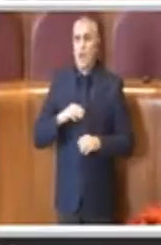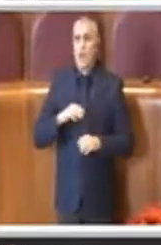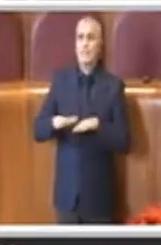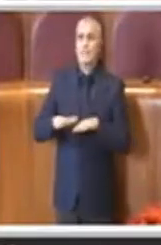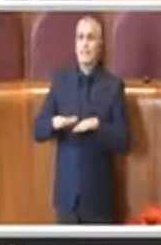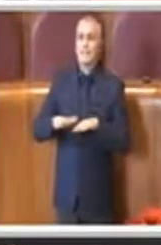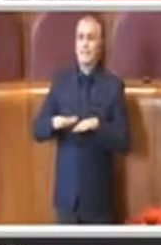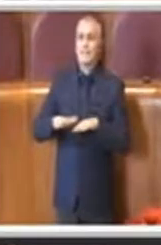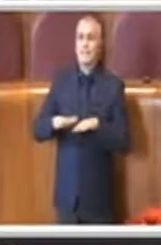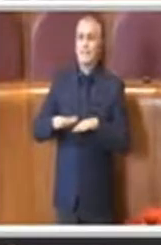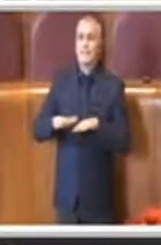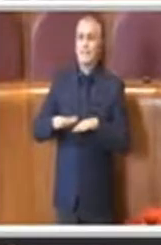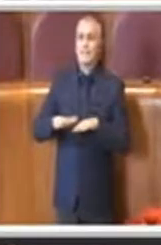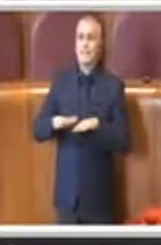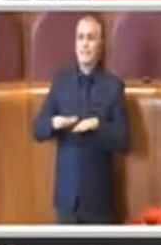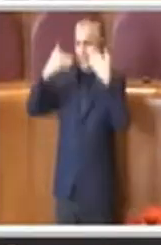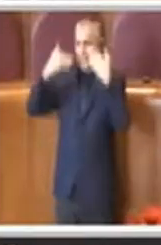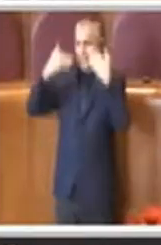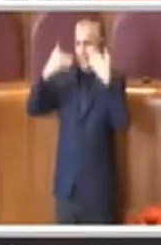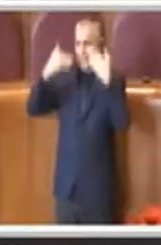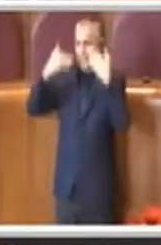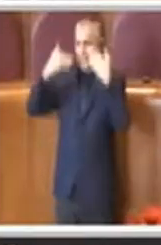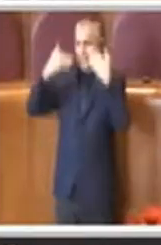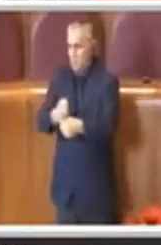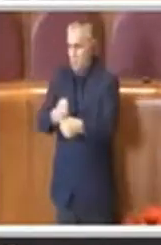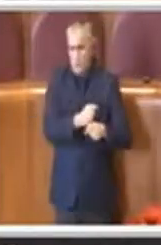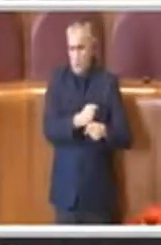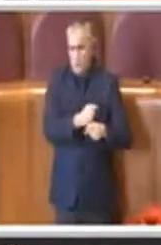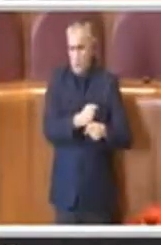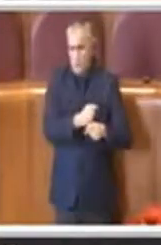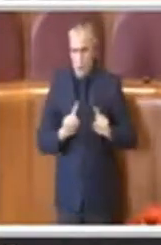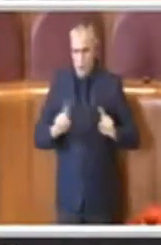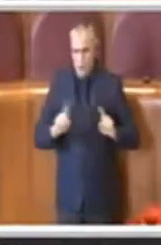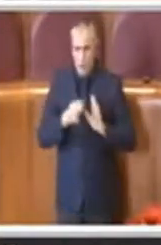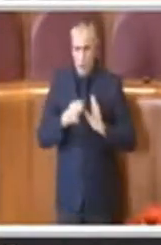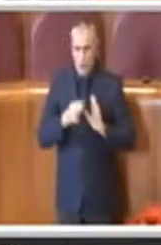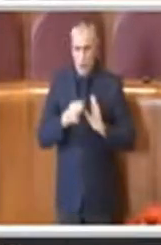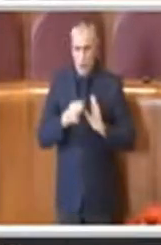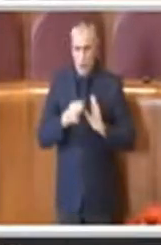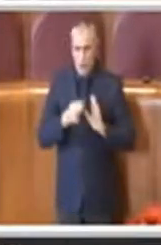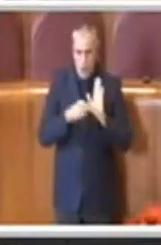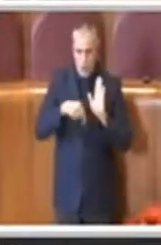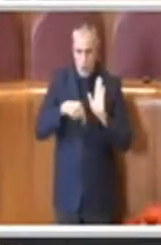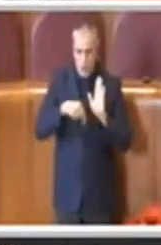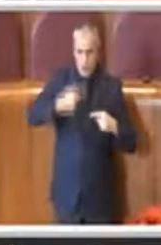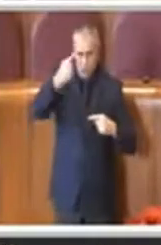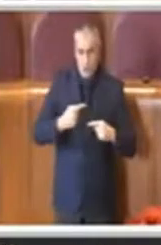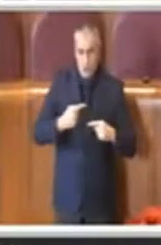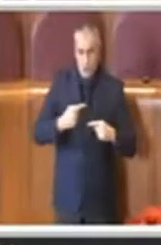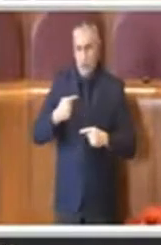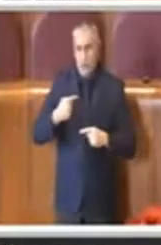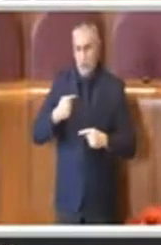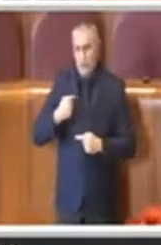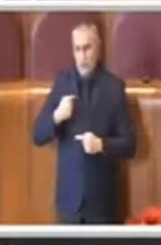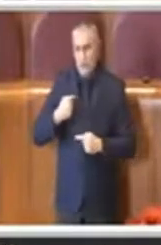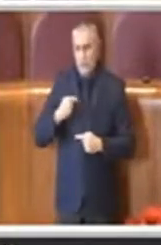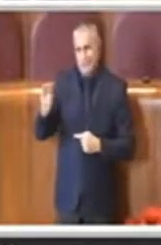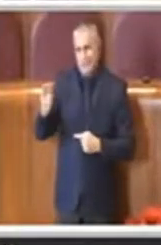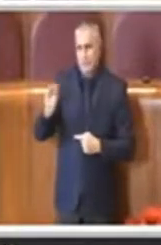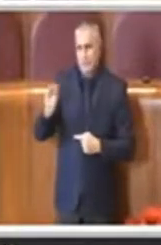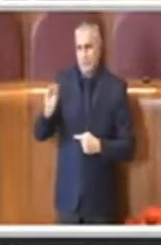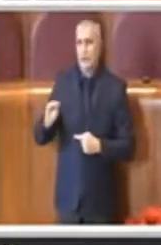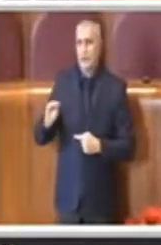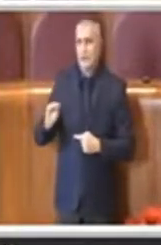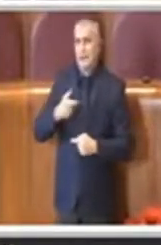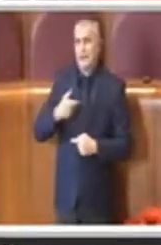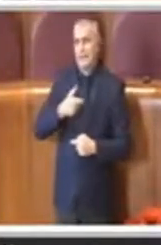ai vari uffici e ai dipartimenti, ma lo voglio leggere. Con questo ordine del giorno si chiede si